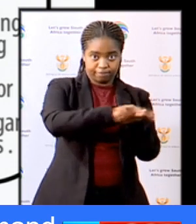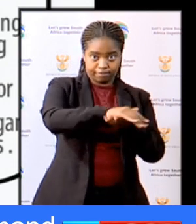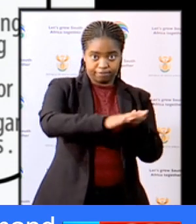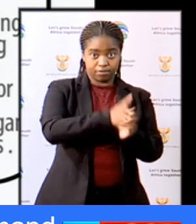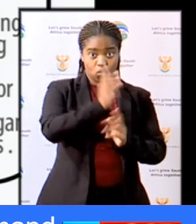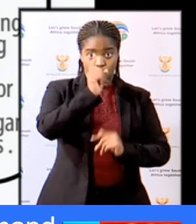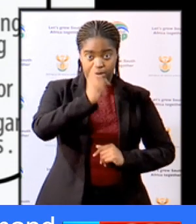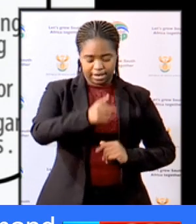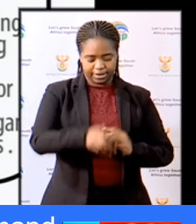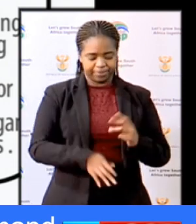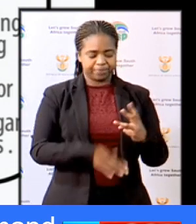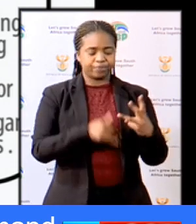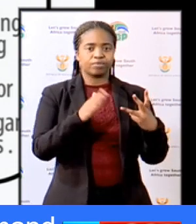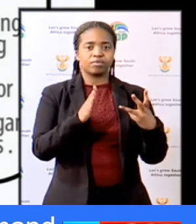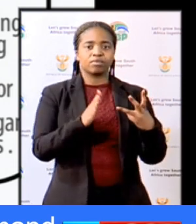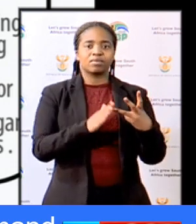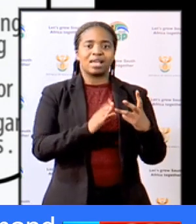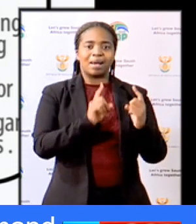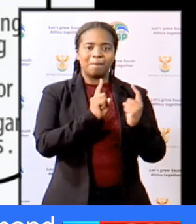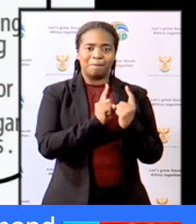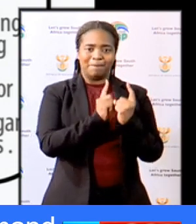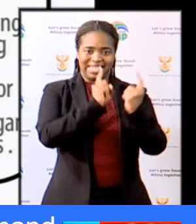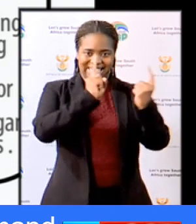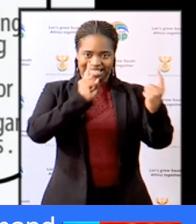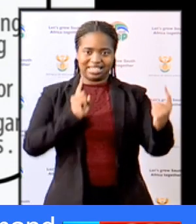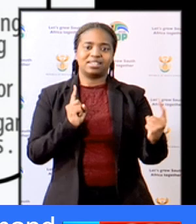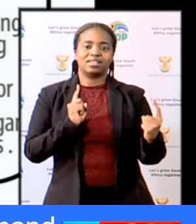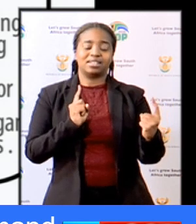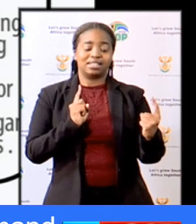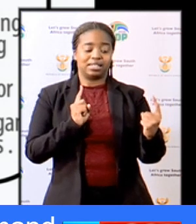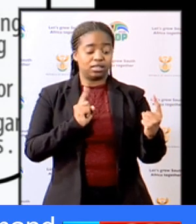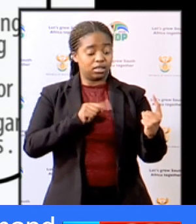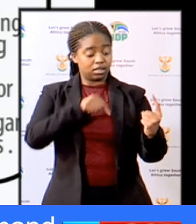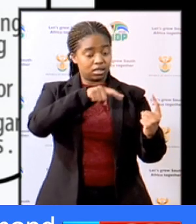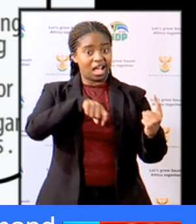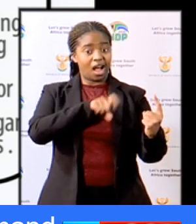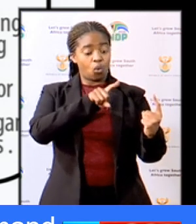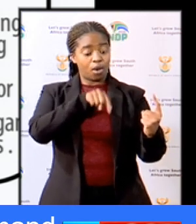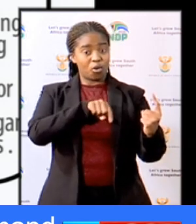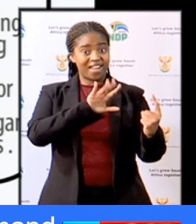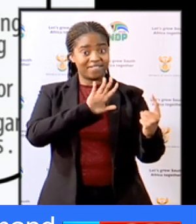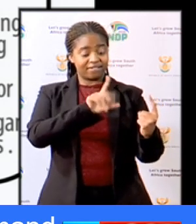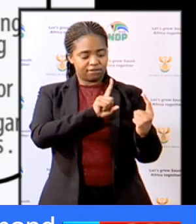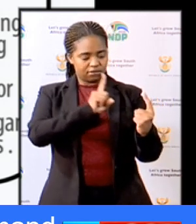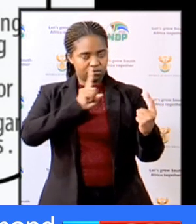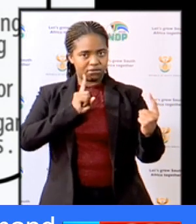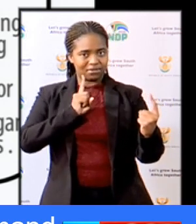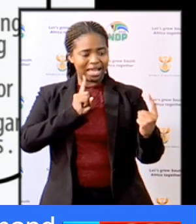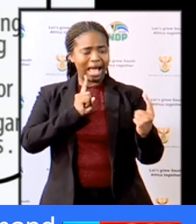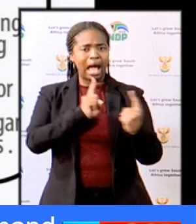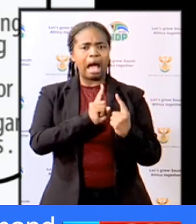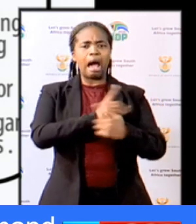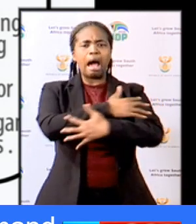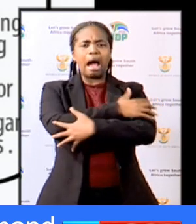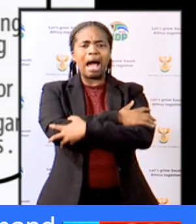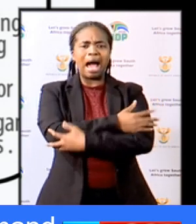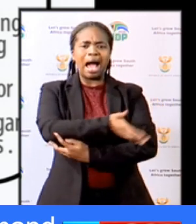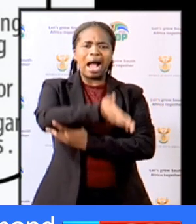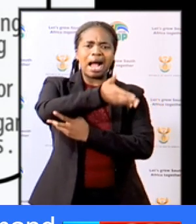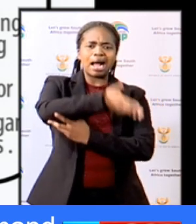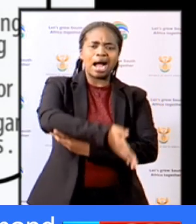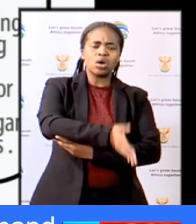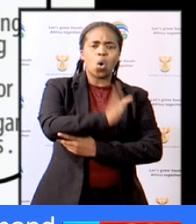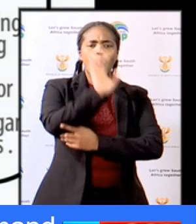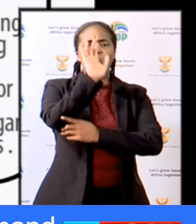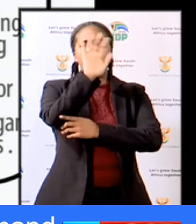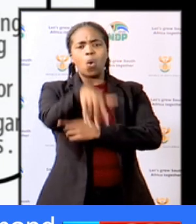kuzofuneka ukuthi baqaqane 1.5 meters njengoba kushiwo bangathintani ngabukhona isikhathi